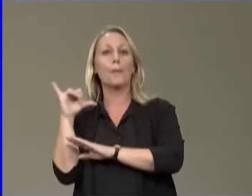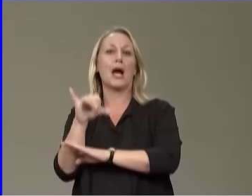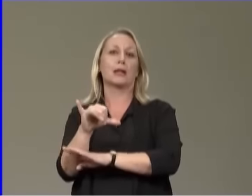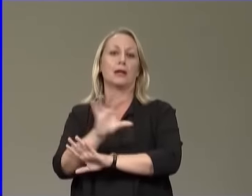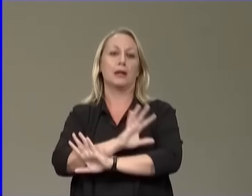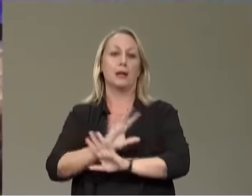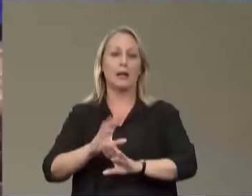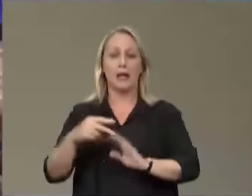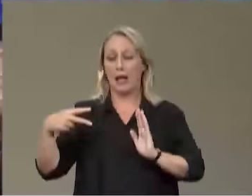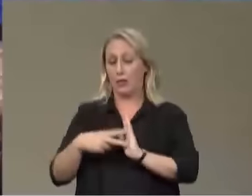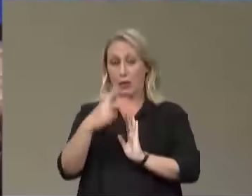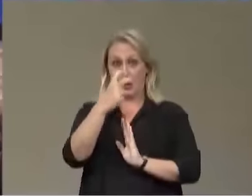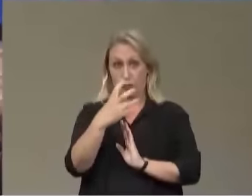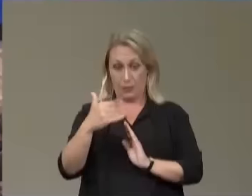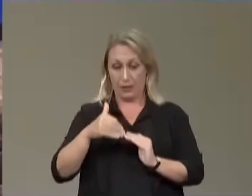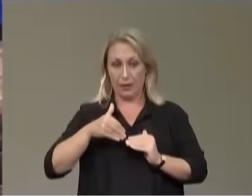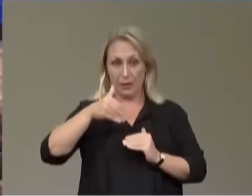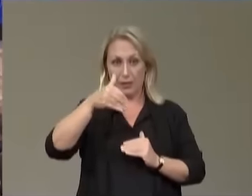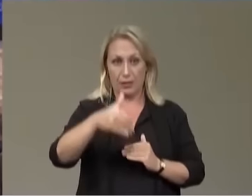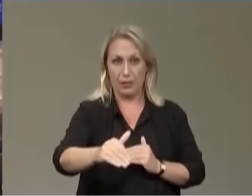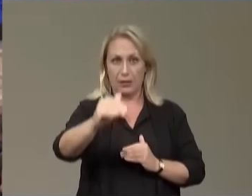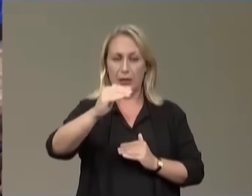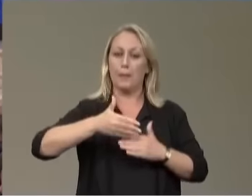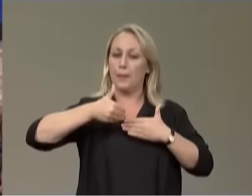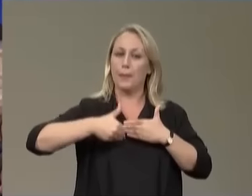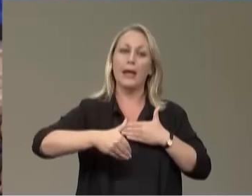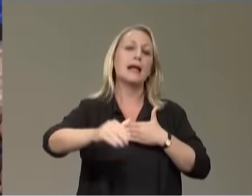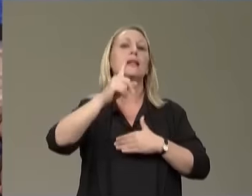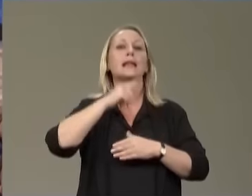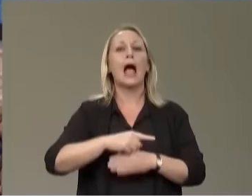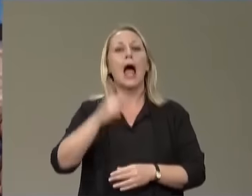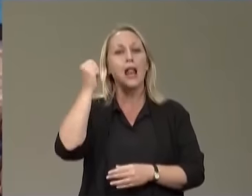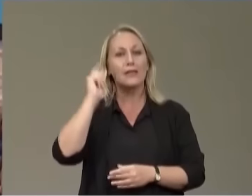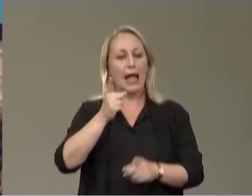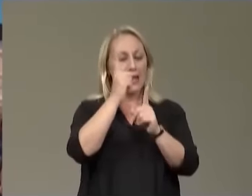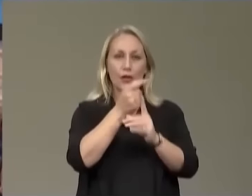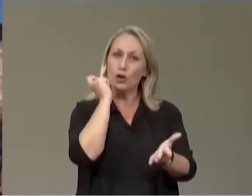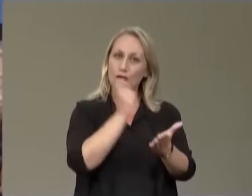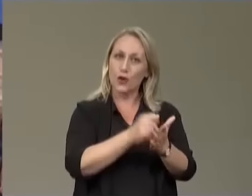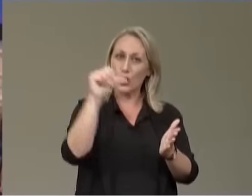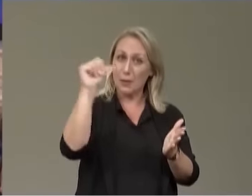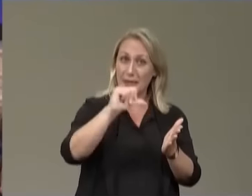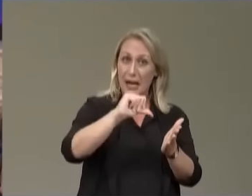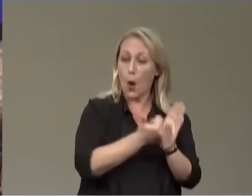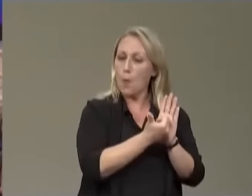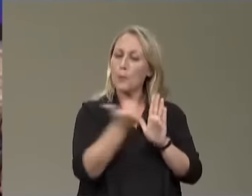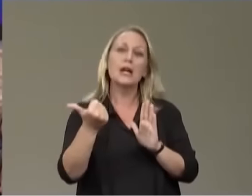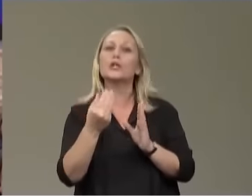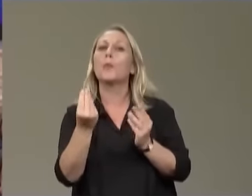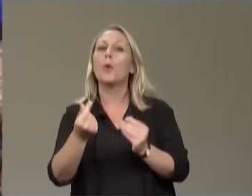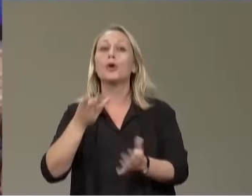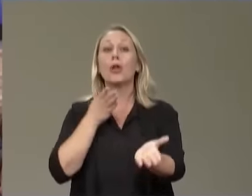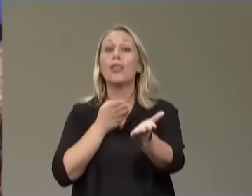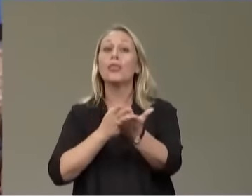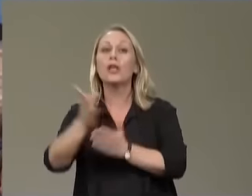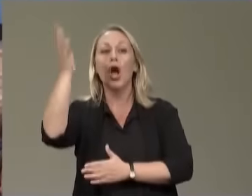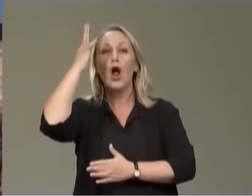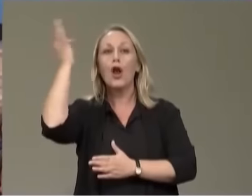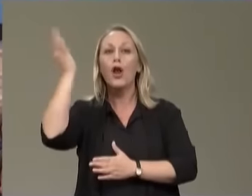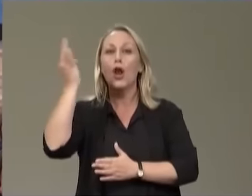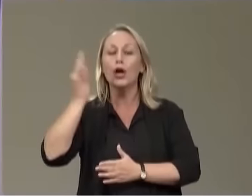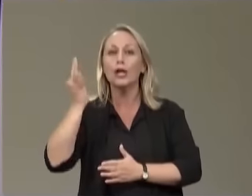Από το 2025 και για όλα τα επόμενα χρόνια τα ποσά αυτά θα επιστρέφονται. Πώς όμως, με δίκιο και αναλογικό τρόπο, ακούγοντας